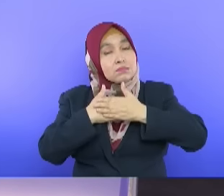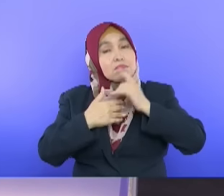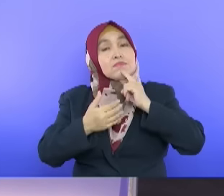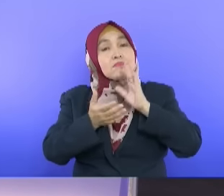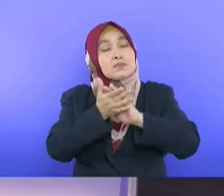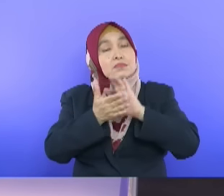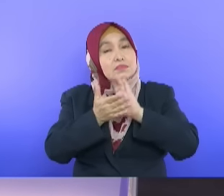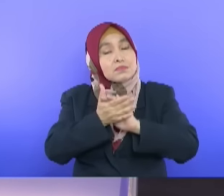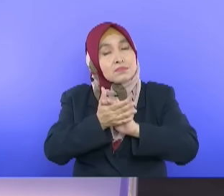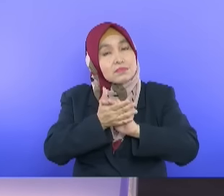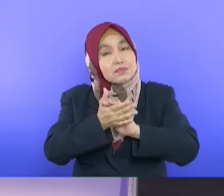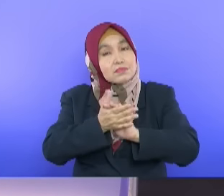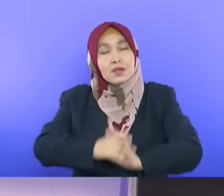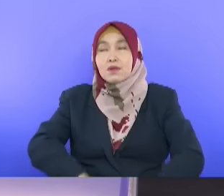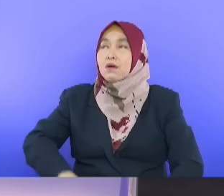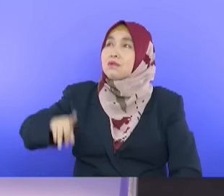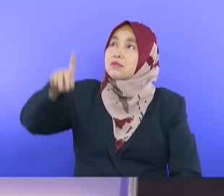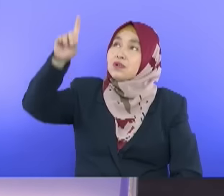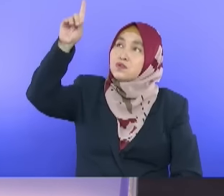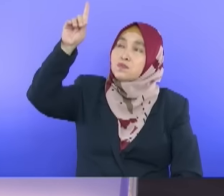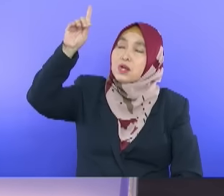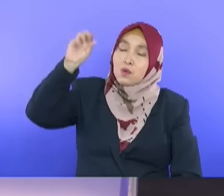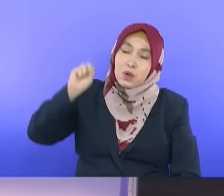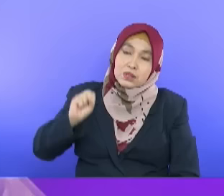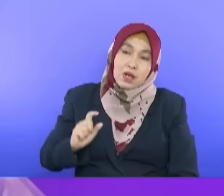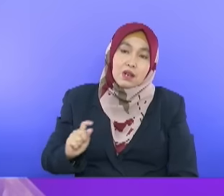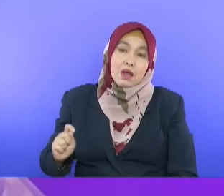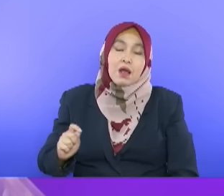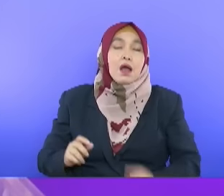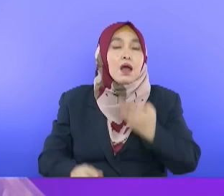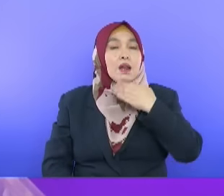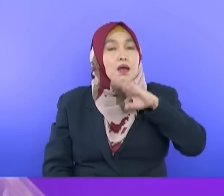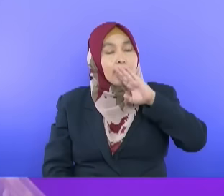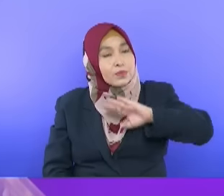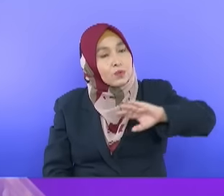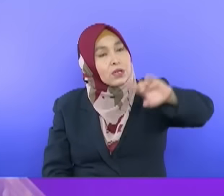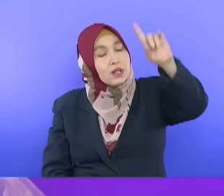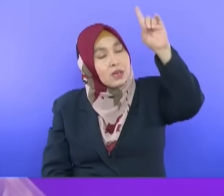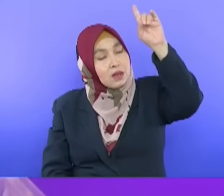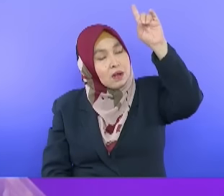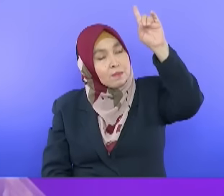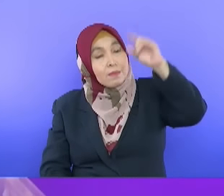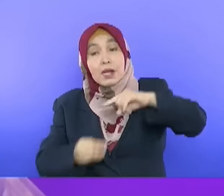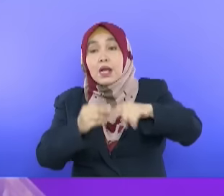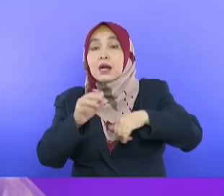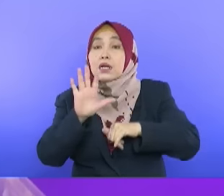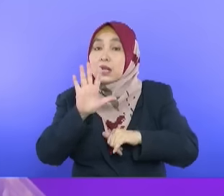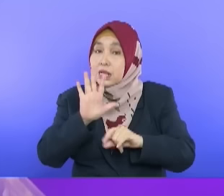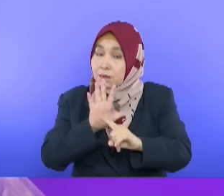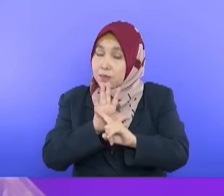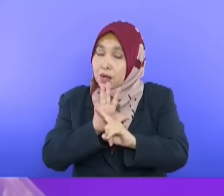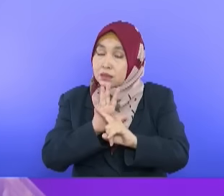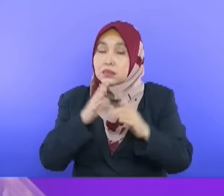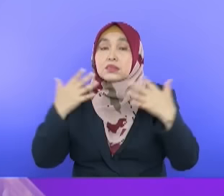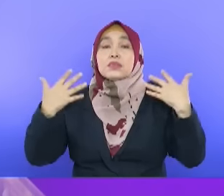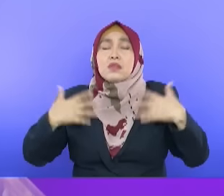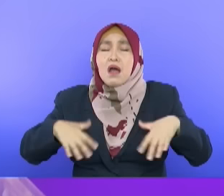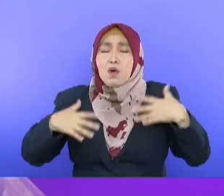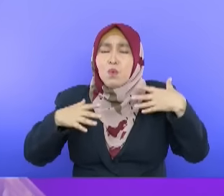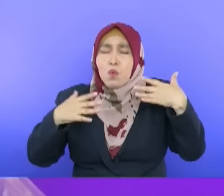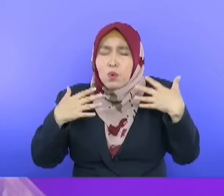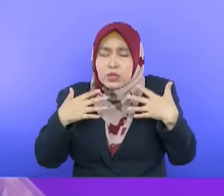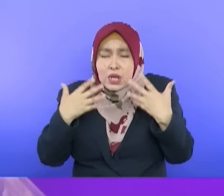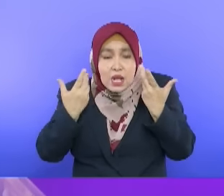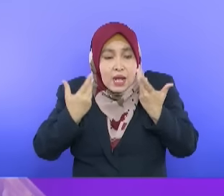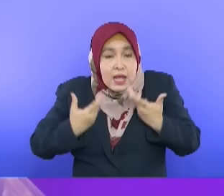pujian itu kepada kepada Allah Subhanahu Wa Ta'ala Alhamdulillah yang kelima takut dengan kehilangan tujuan ataupun